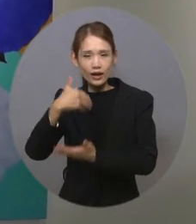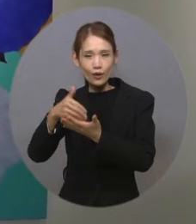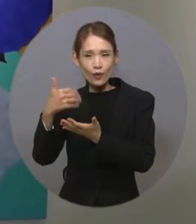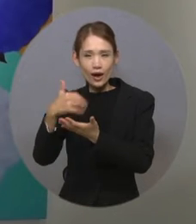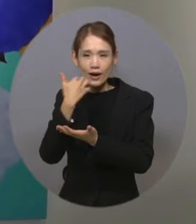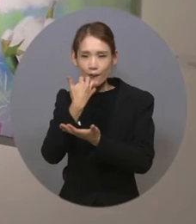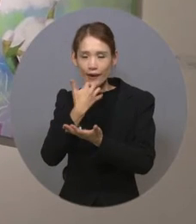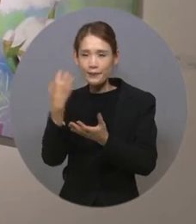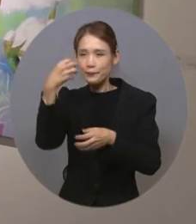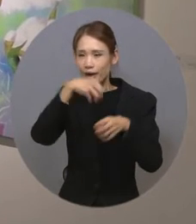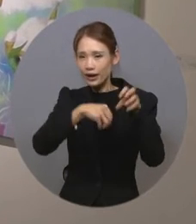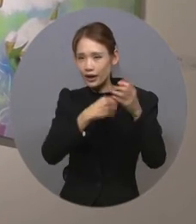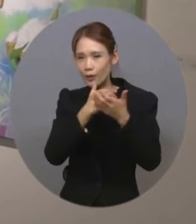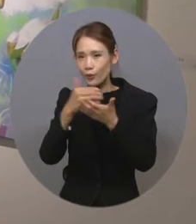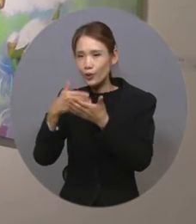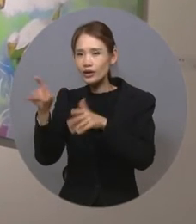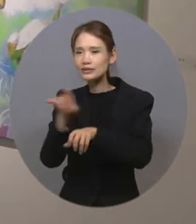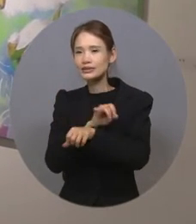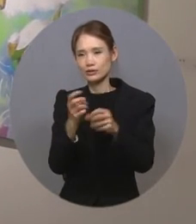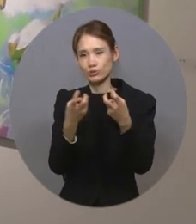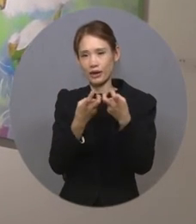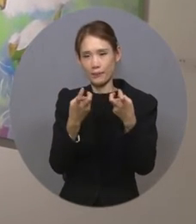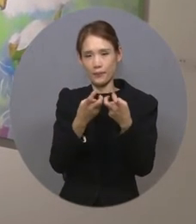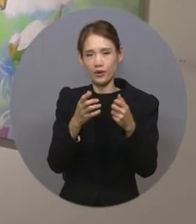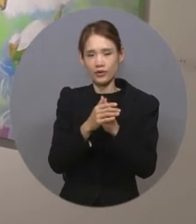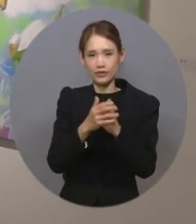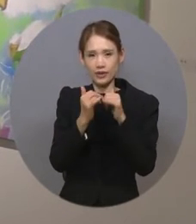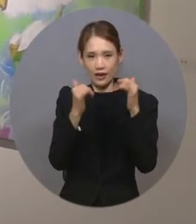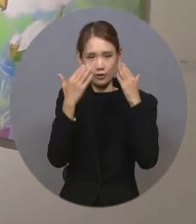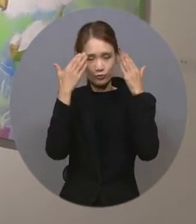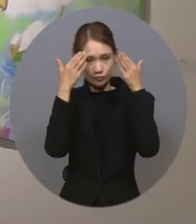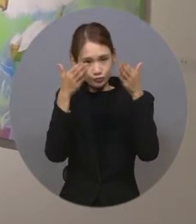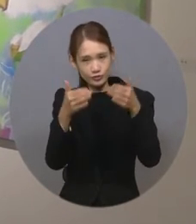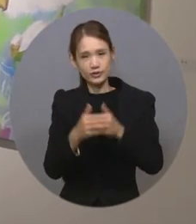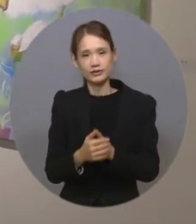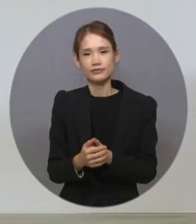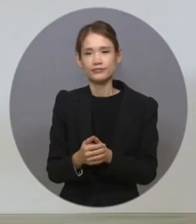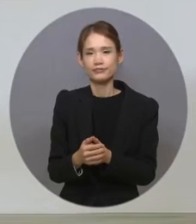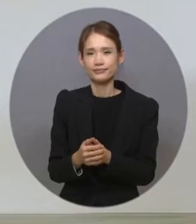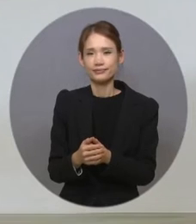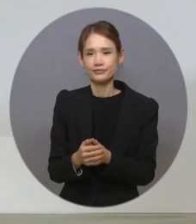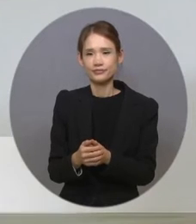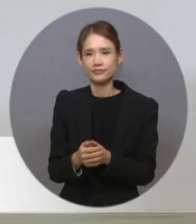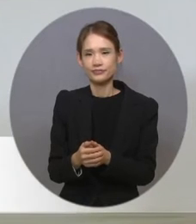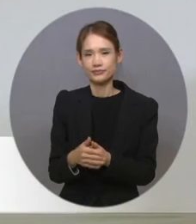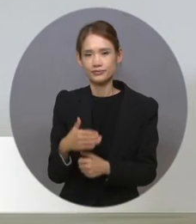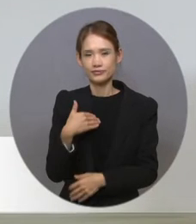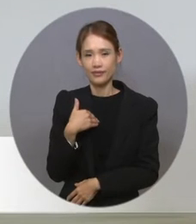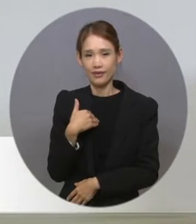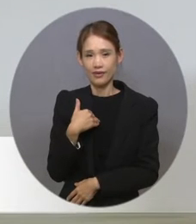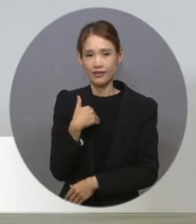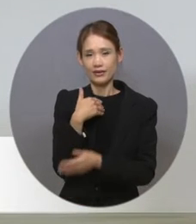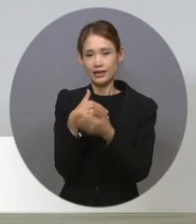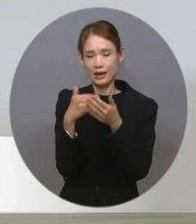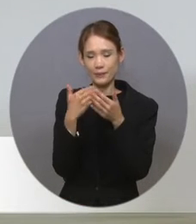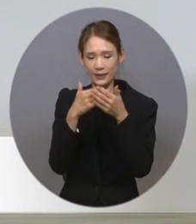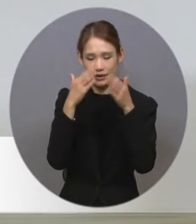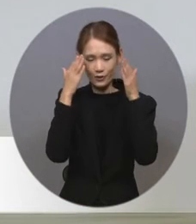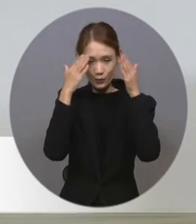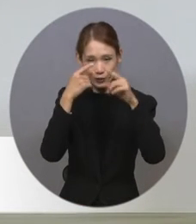화폭에 담아내는 특유의 화법으로 사람들의 눈길을 사로잡습니다. 제가 제